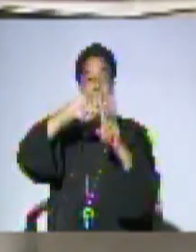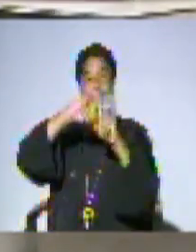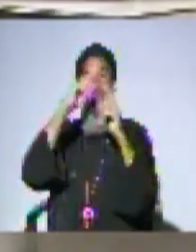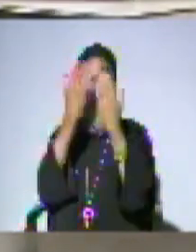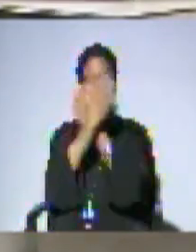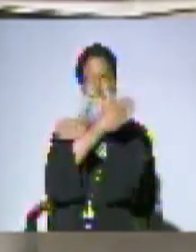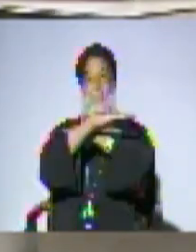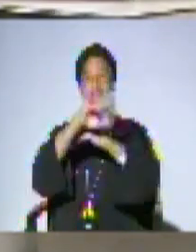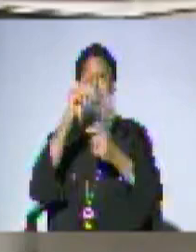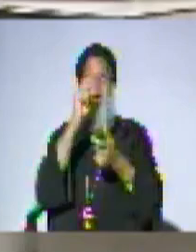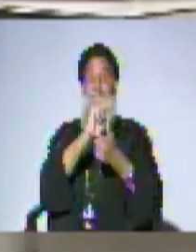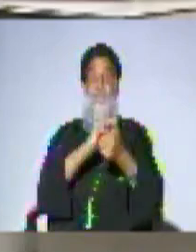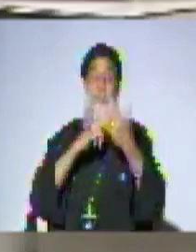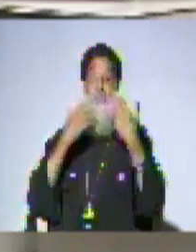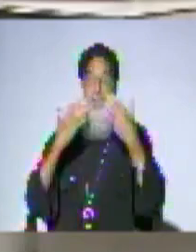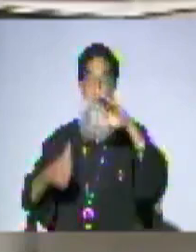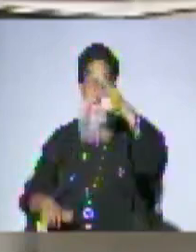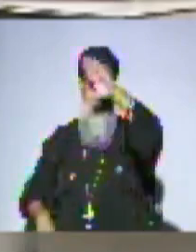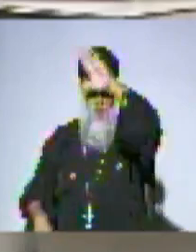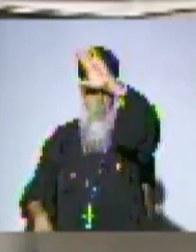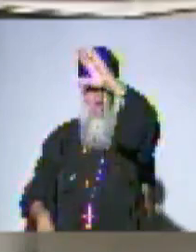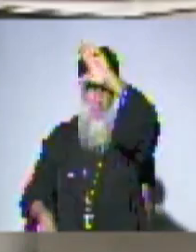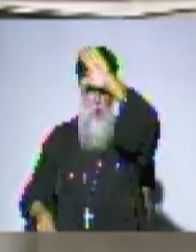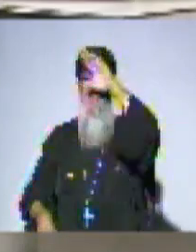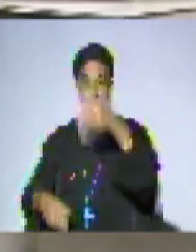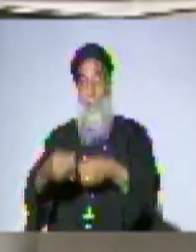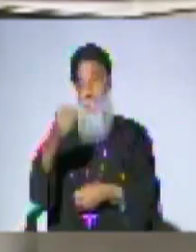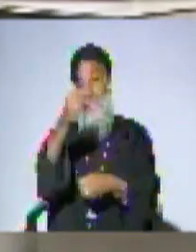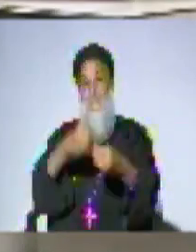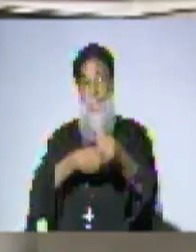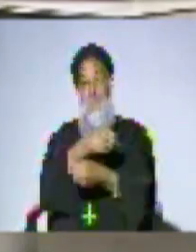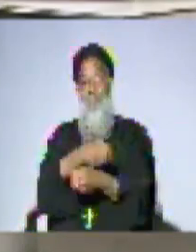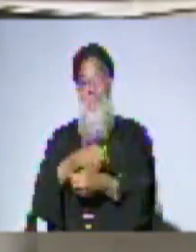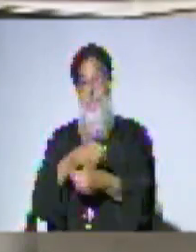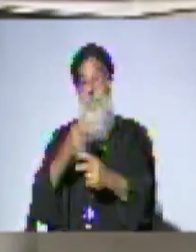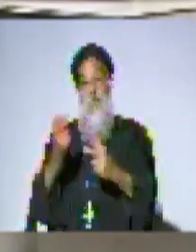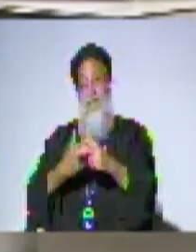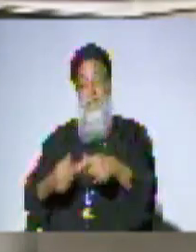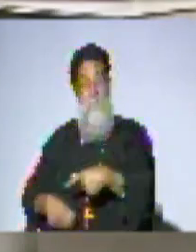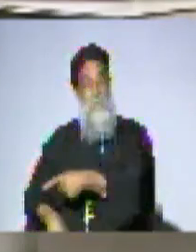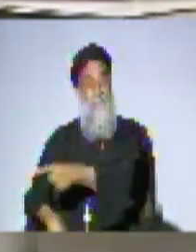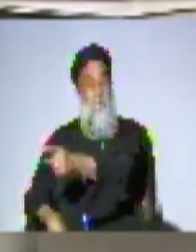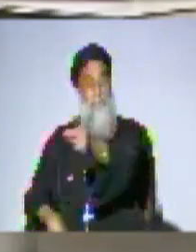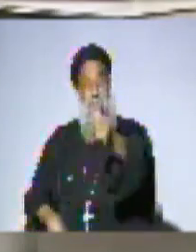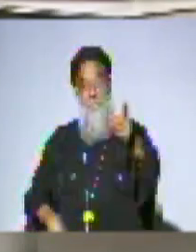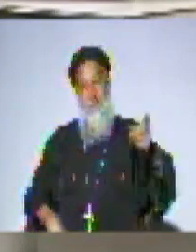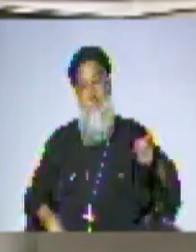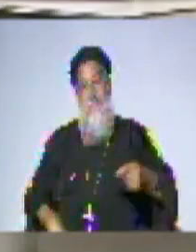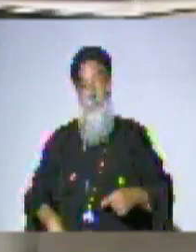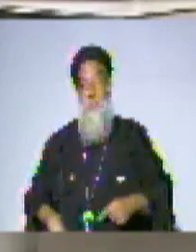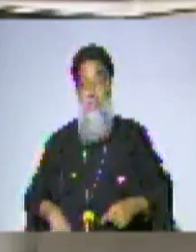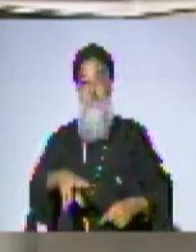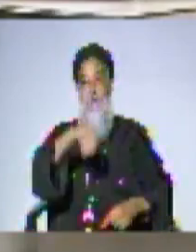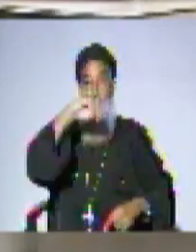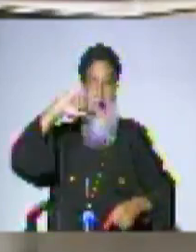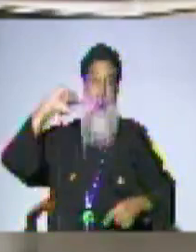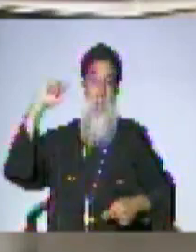السيد المسيح له كل المجد قدم فداء للبشريه كلها، فهو مخلص